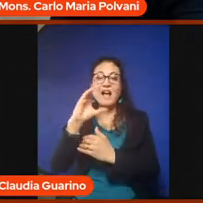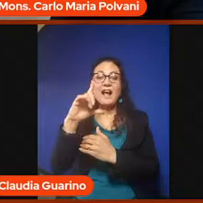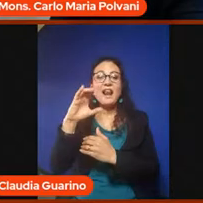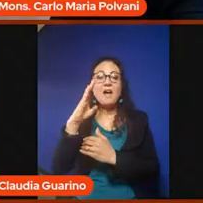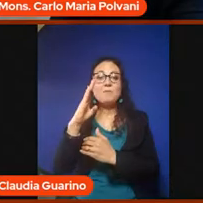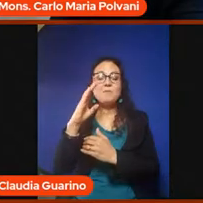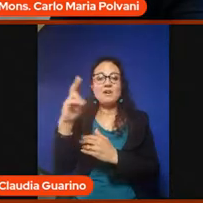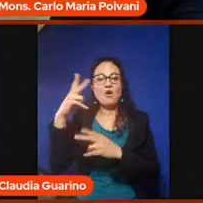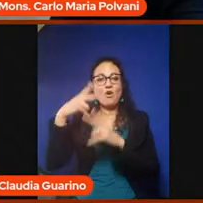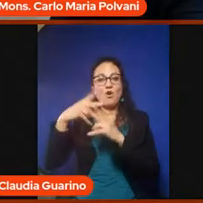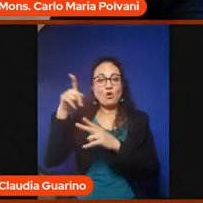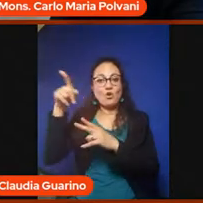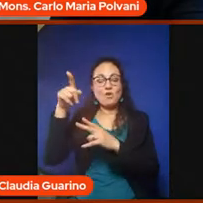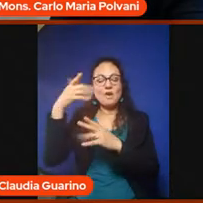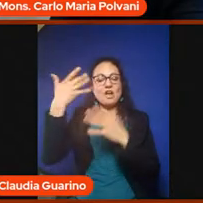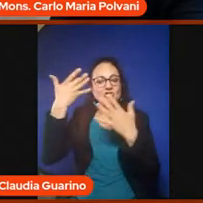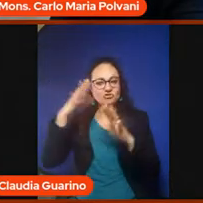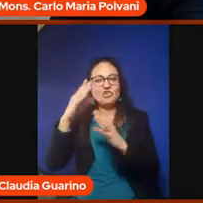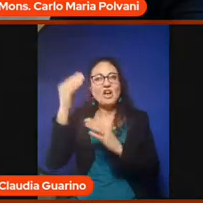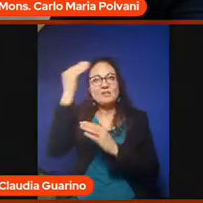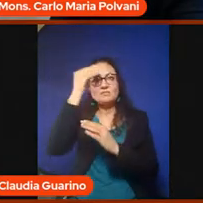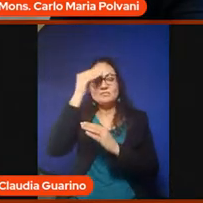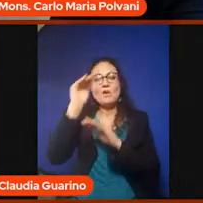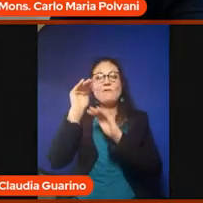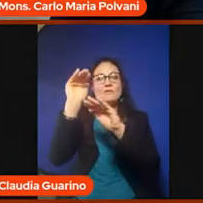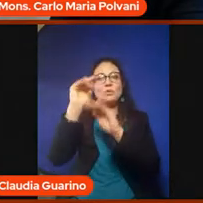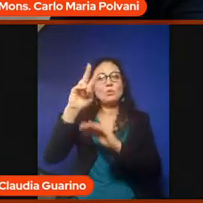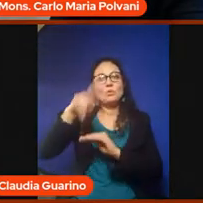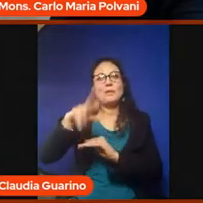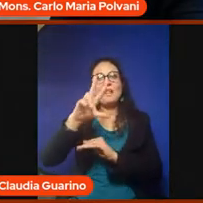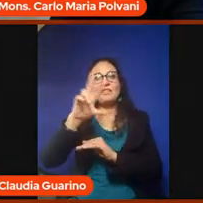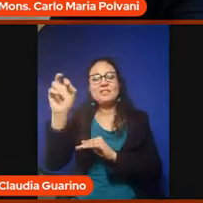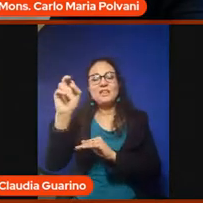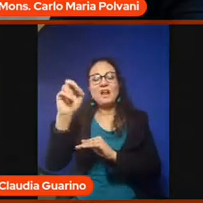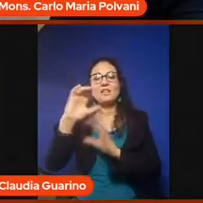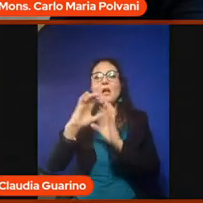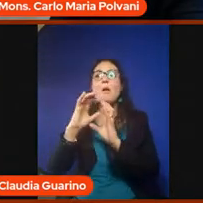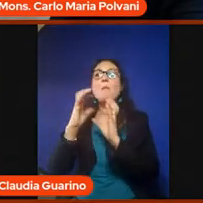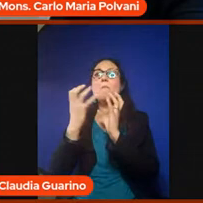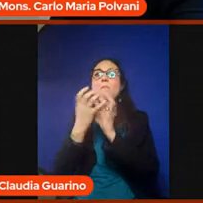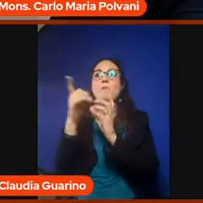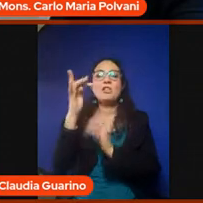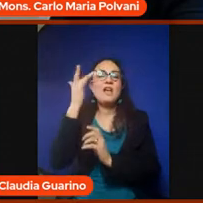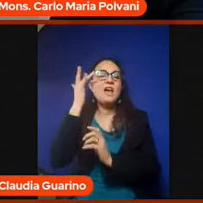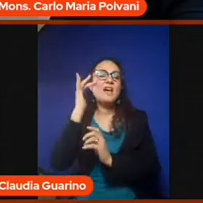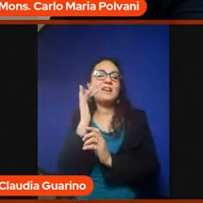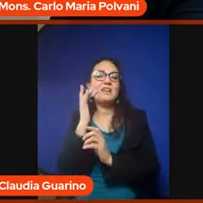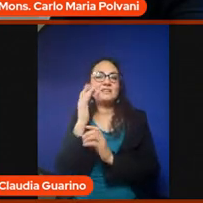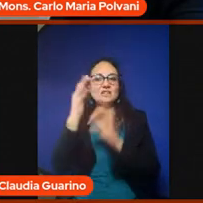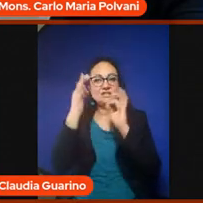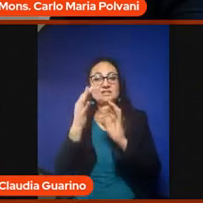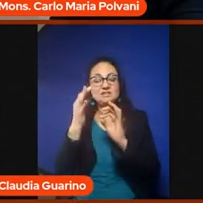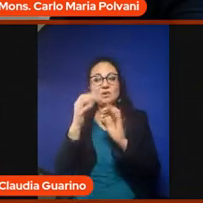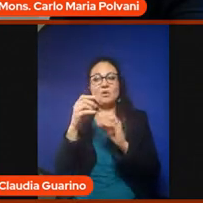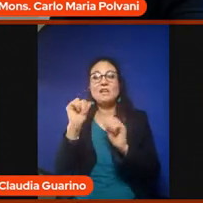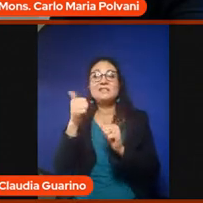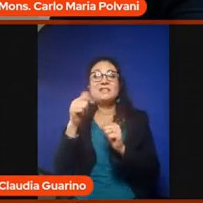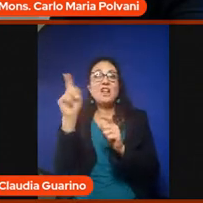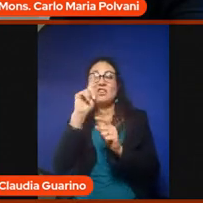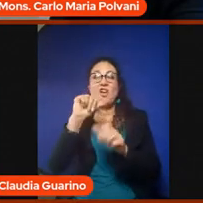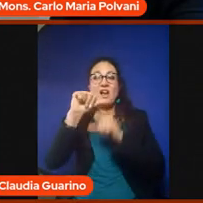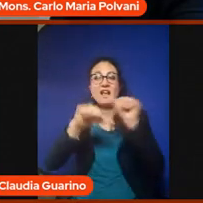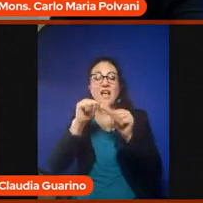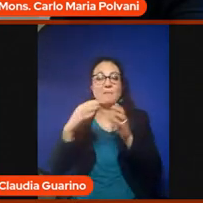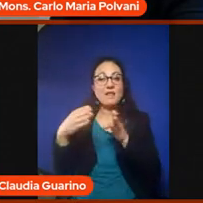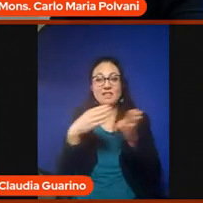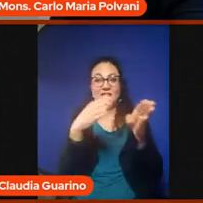già i rischi che intorno al 2030 il mondo avrebbe corso se non avesse cambiato direzione. E